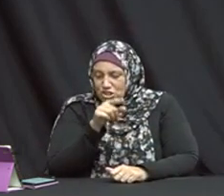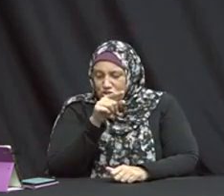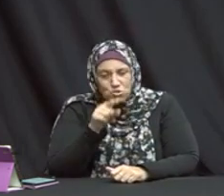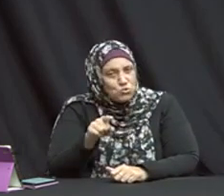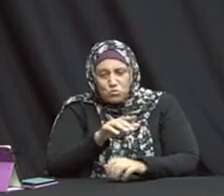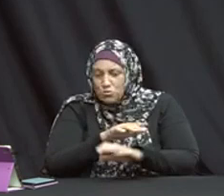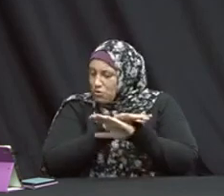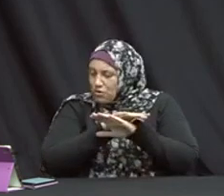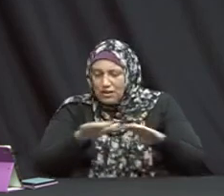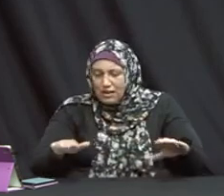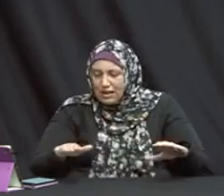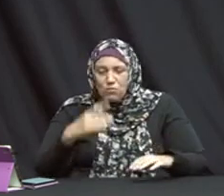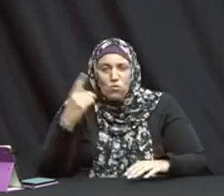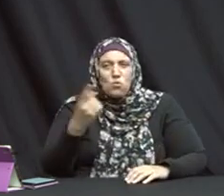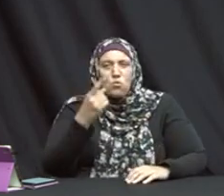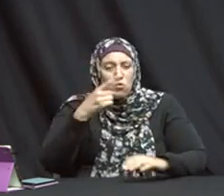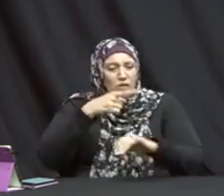الله